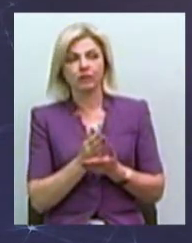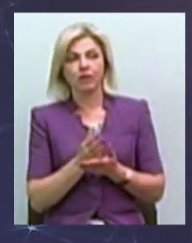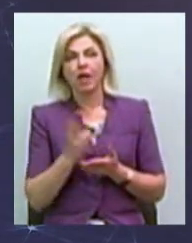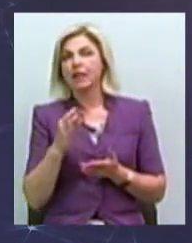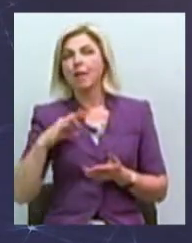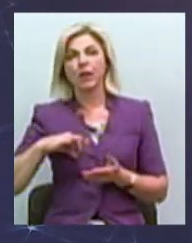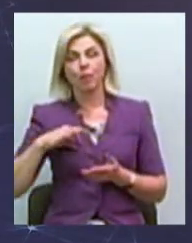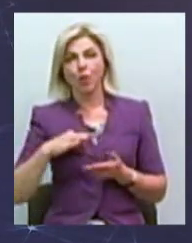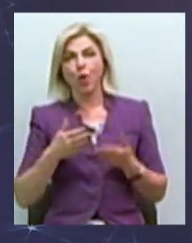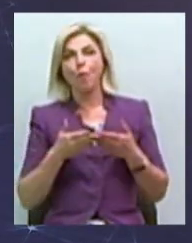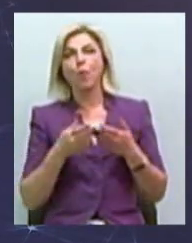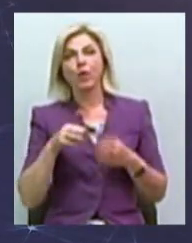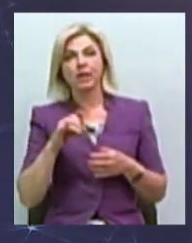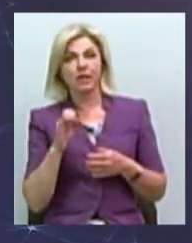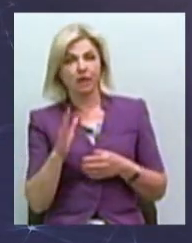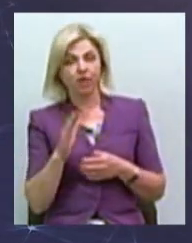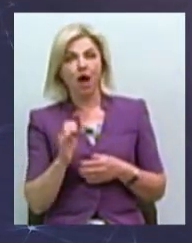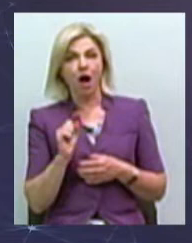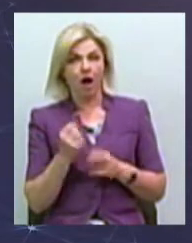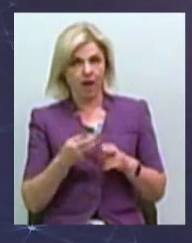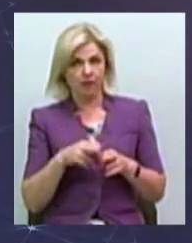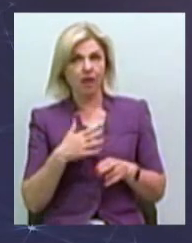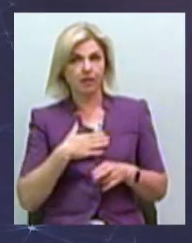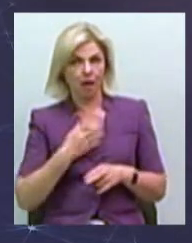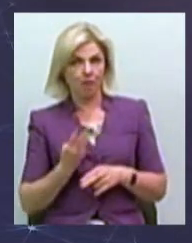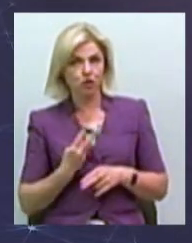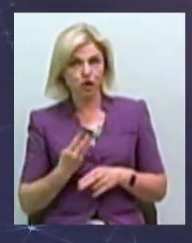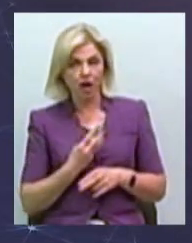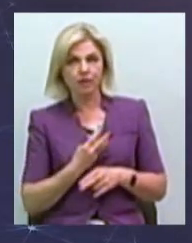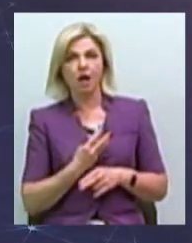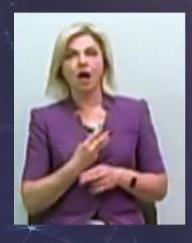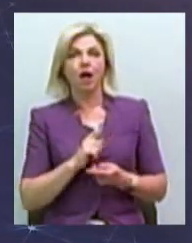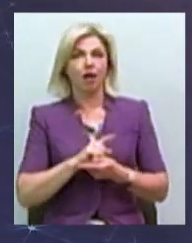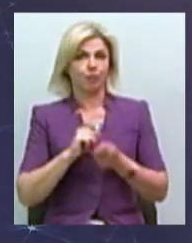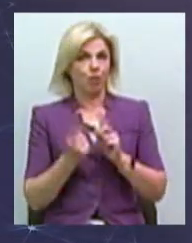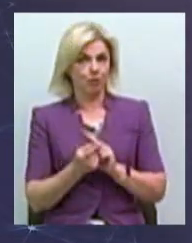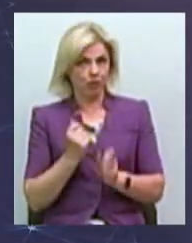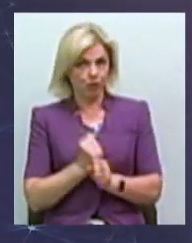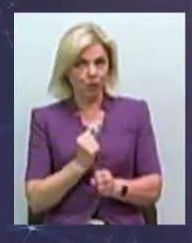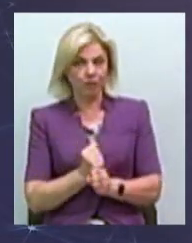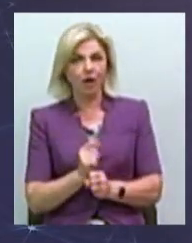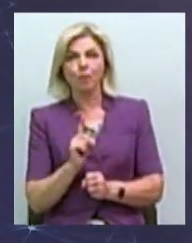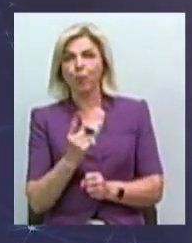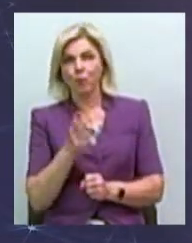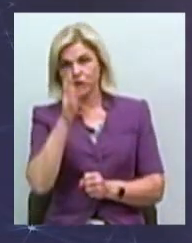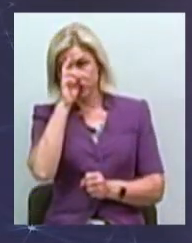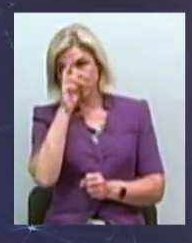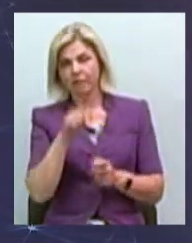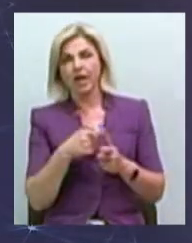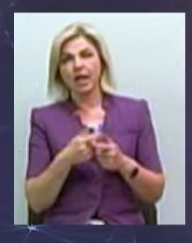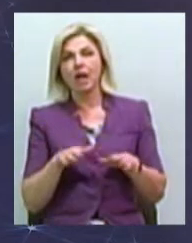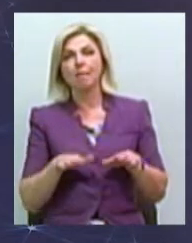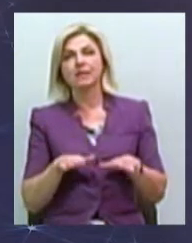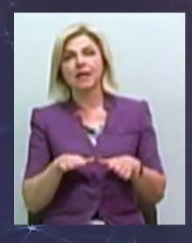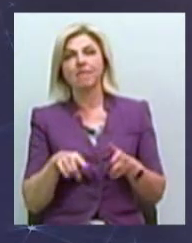неприбуткових портів, збиткових існує, але це начебто, знаєте, бажання піти від зворотнього, оскільки держава або місцева влада